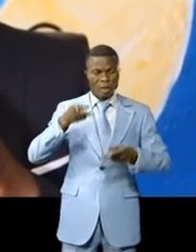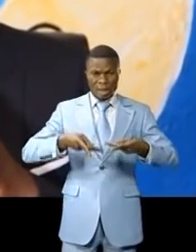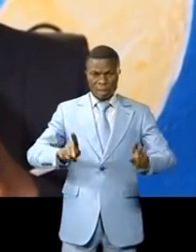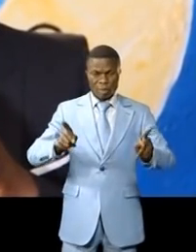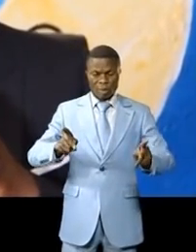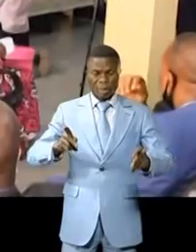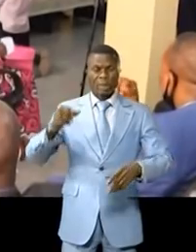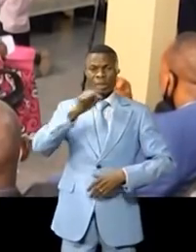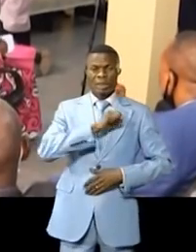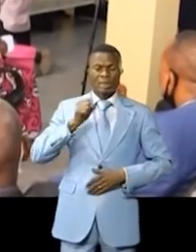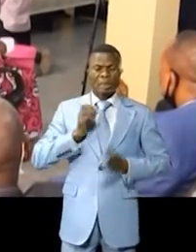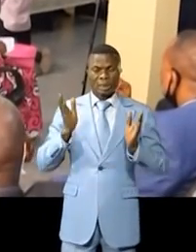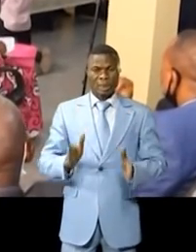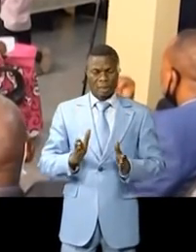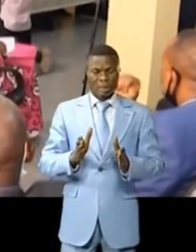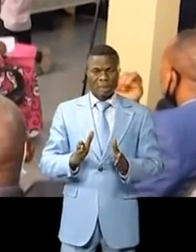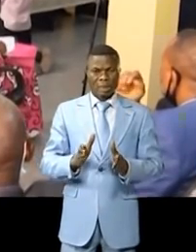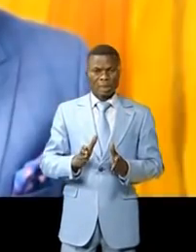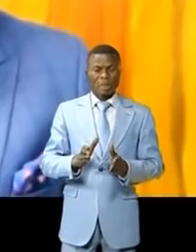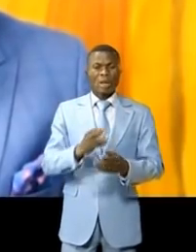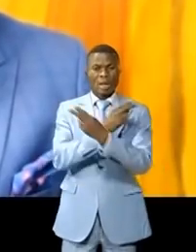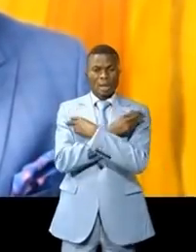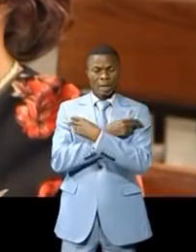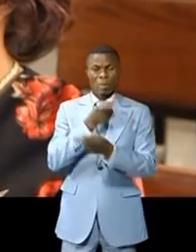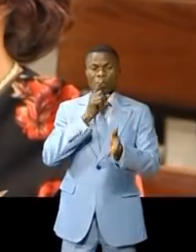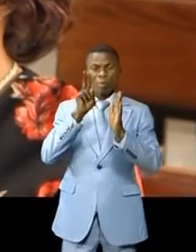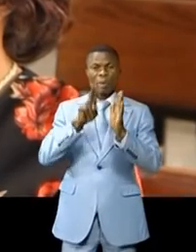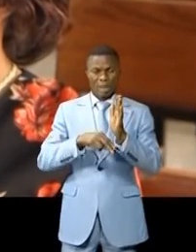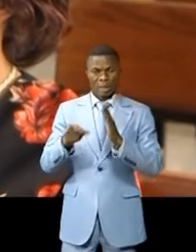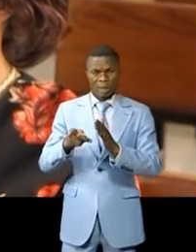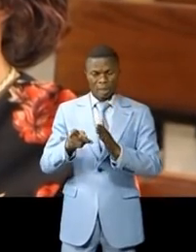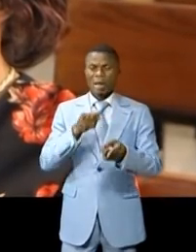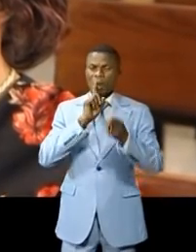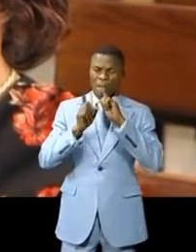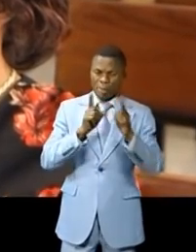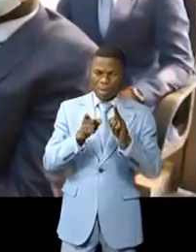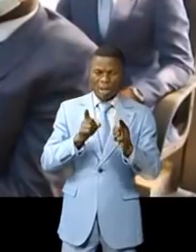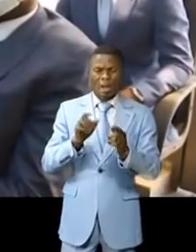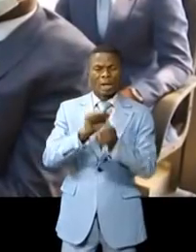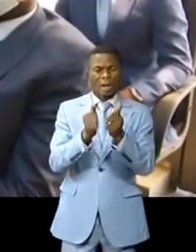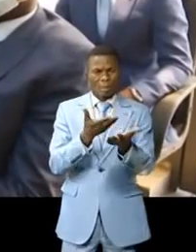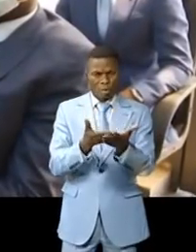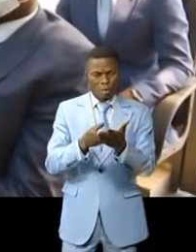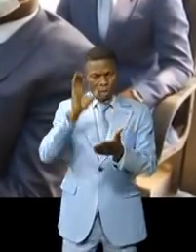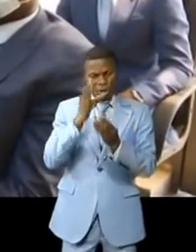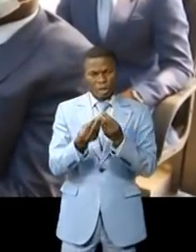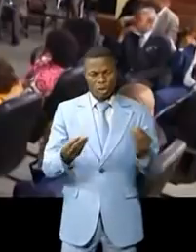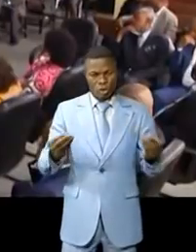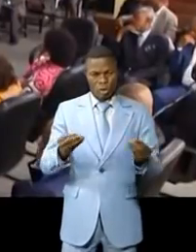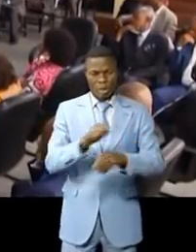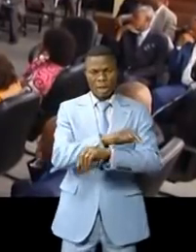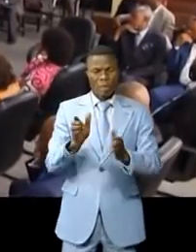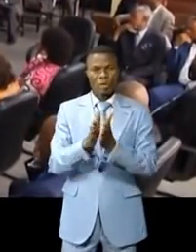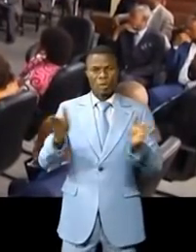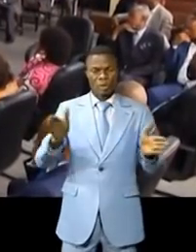sénateur Didier Mumengi, profitant de leurs vacances parlementaires, a partagé cette préoccupation avec la direction générale